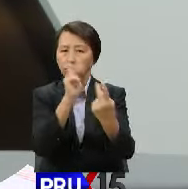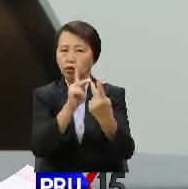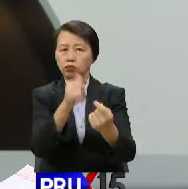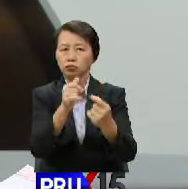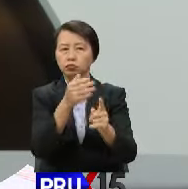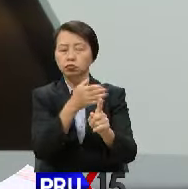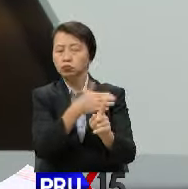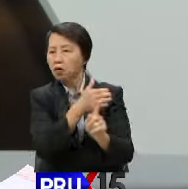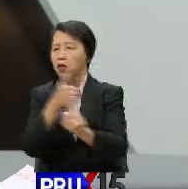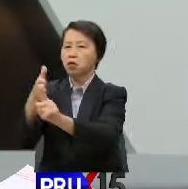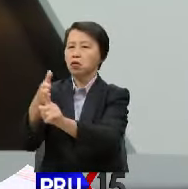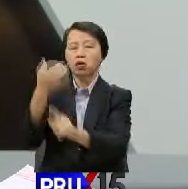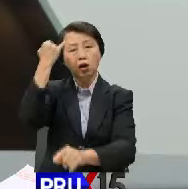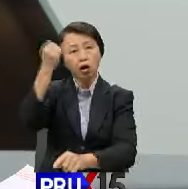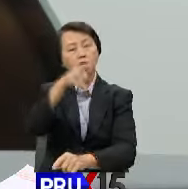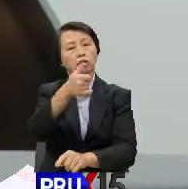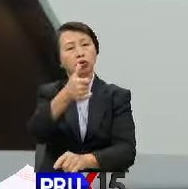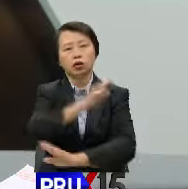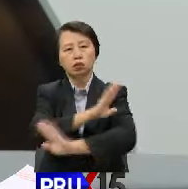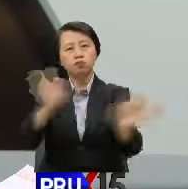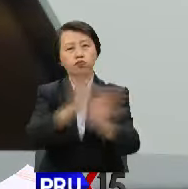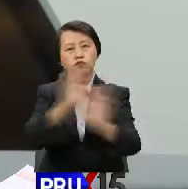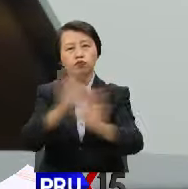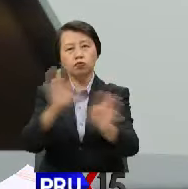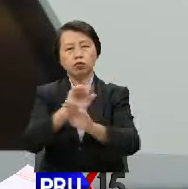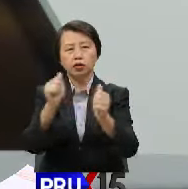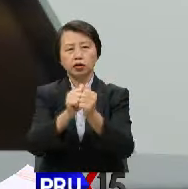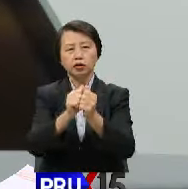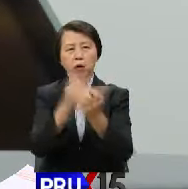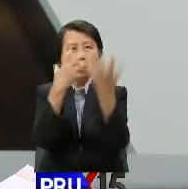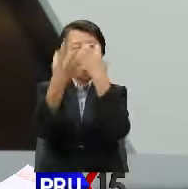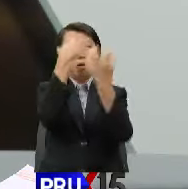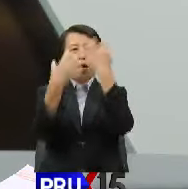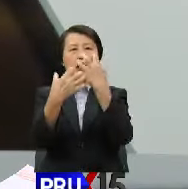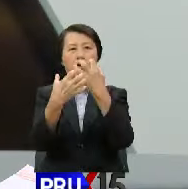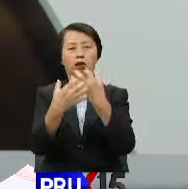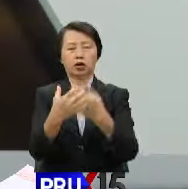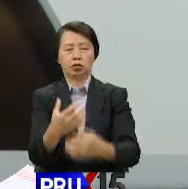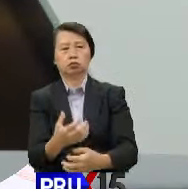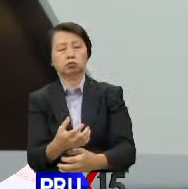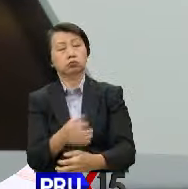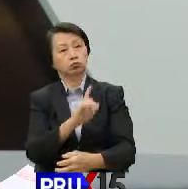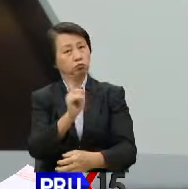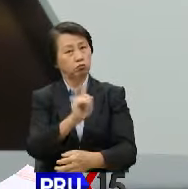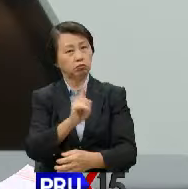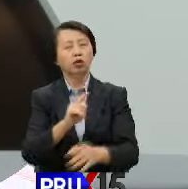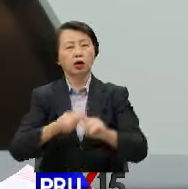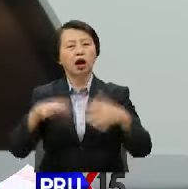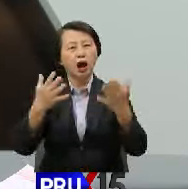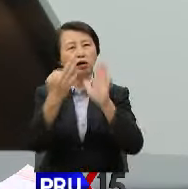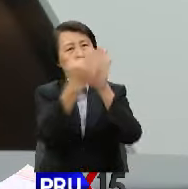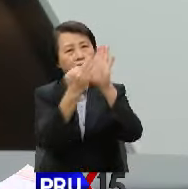menangkis berdasarkan aye bukannya dengan unsur marah-marah tapi memberi Bagaimana